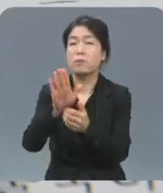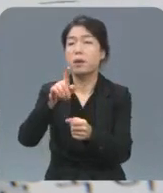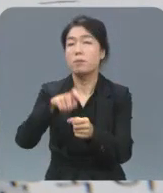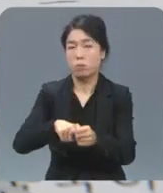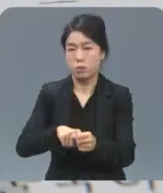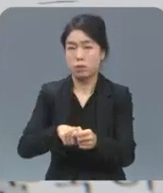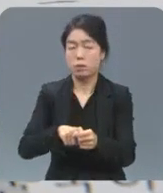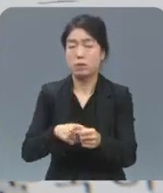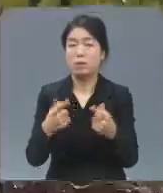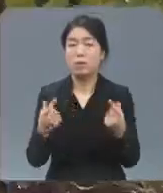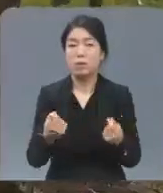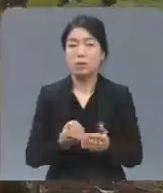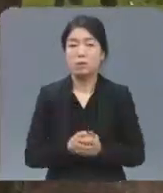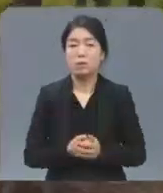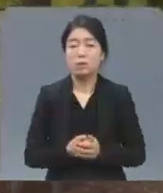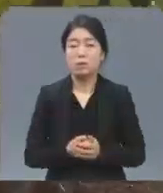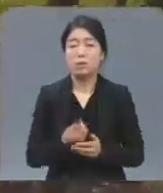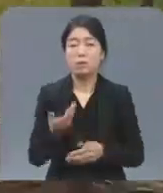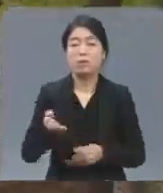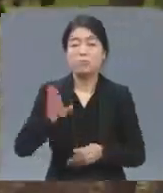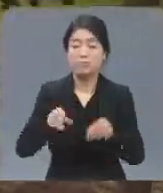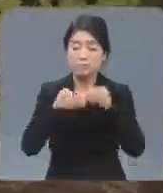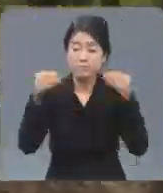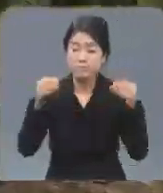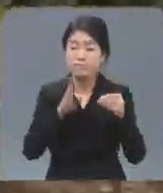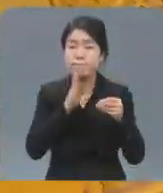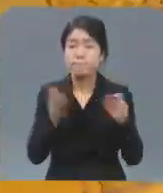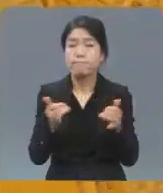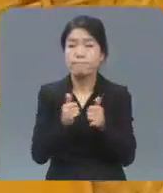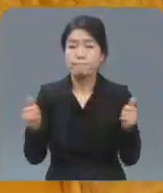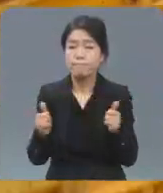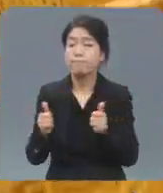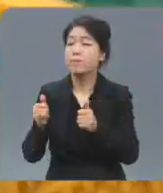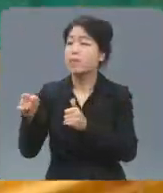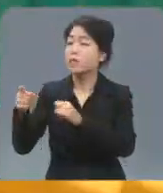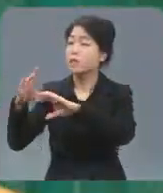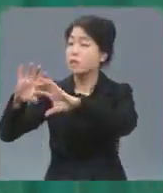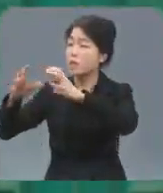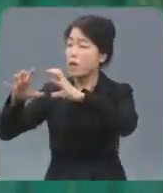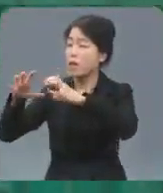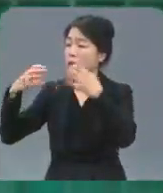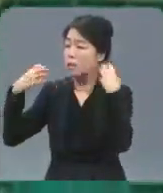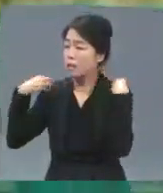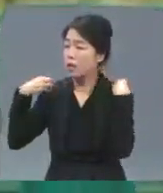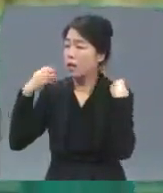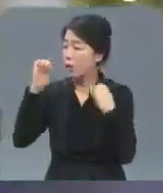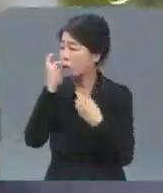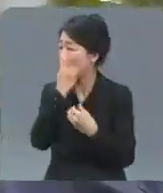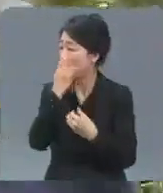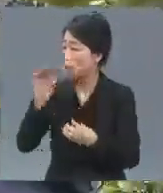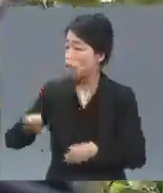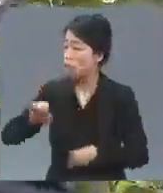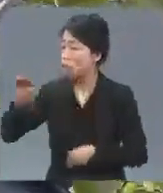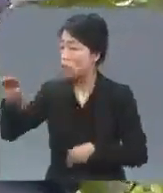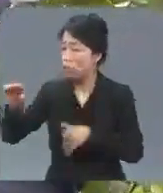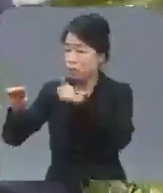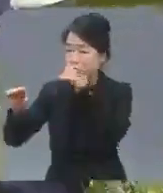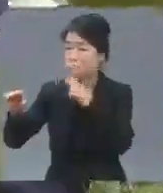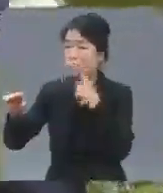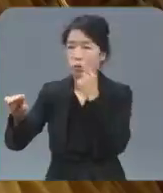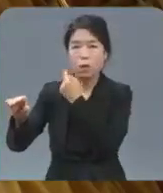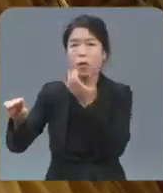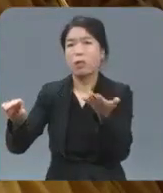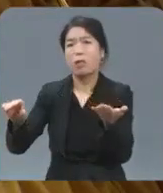일종의 안전장치. 하지만 실제로 근로자들이 자국 자치단체에 보증금을 예치했는지는 확인하기